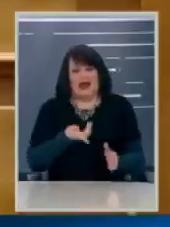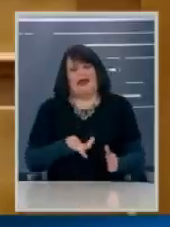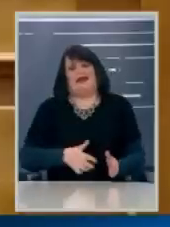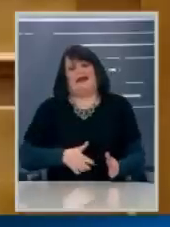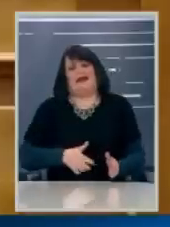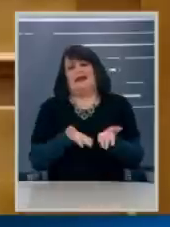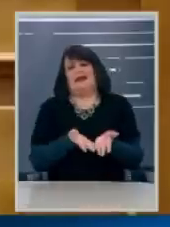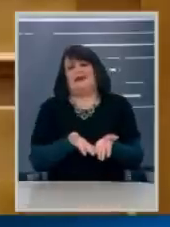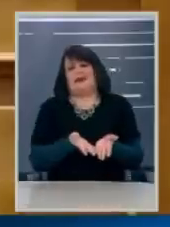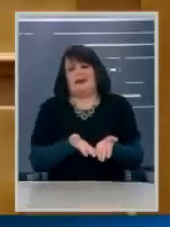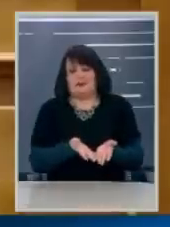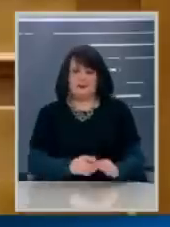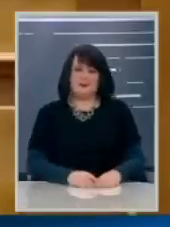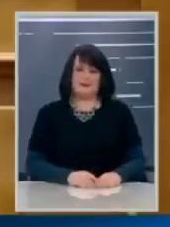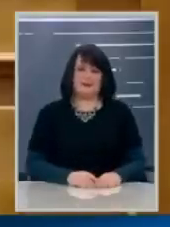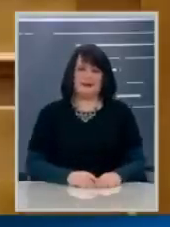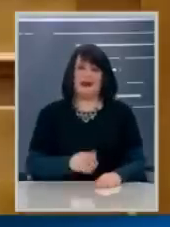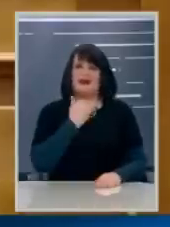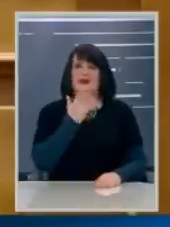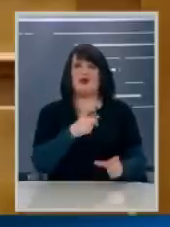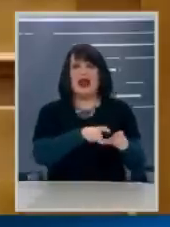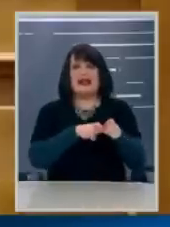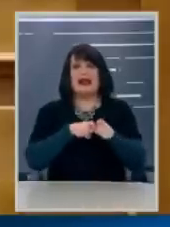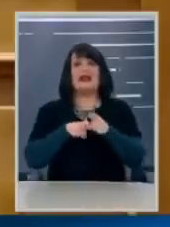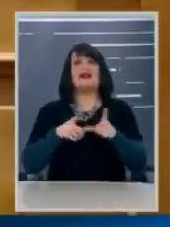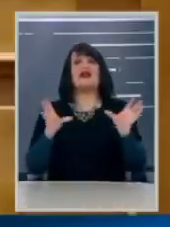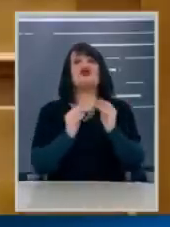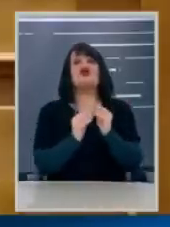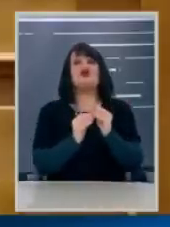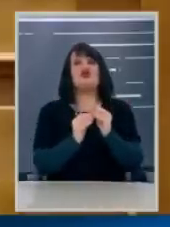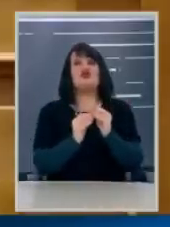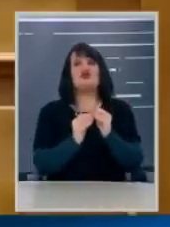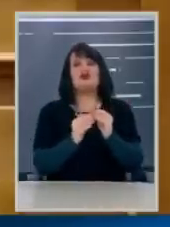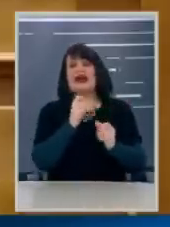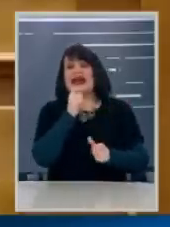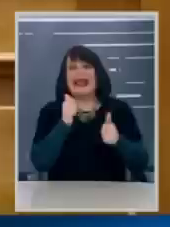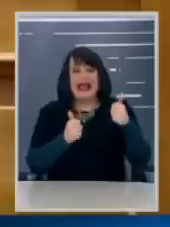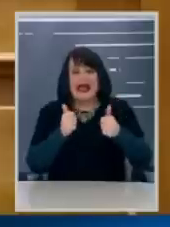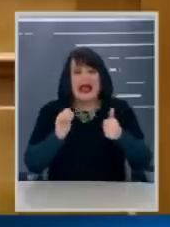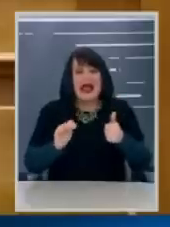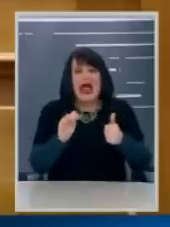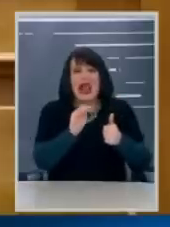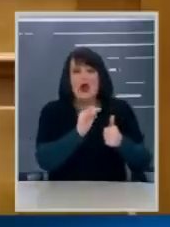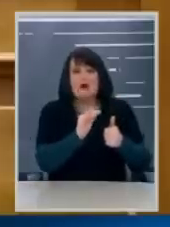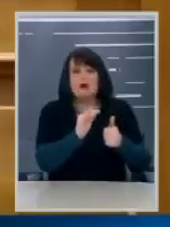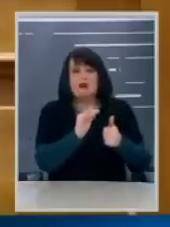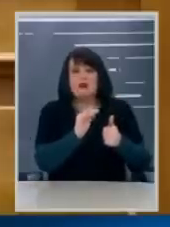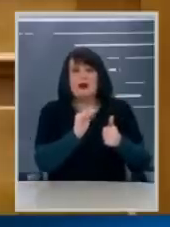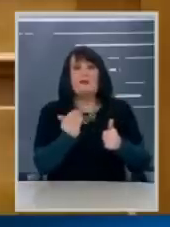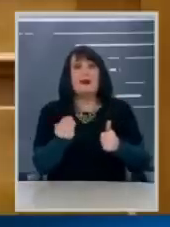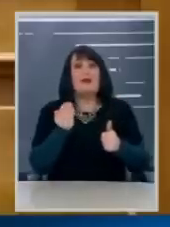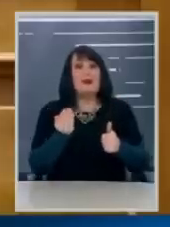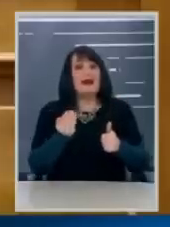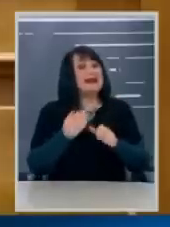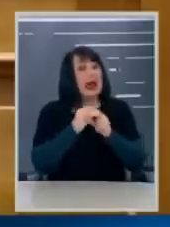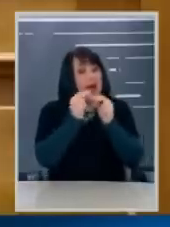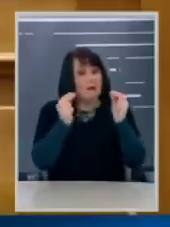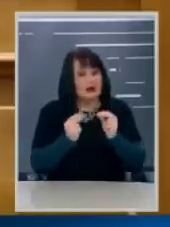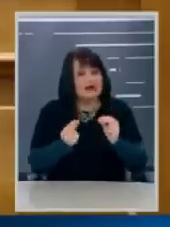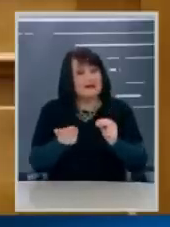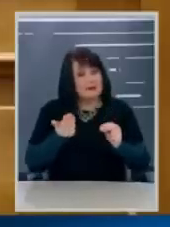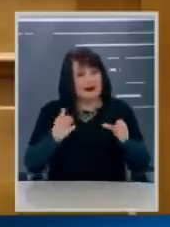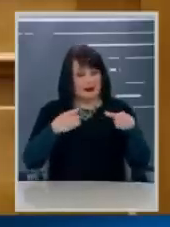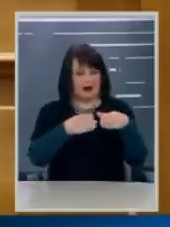μπορεί λοιπόν καθένας να βγάζει ό,τι θέλει. Πρέπει να, πριν δημοσιοποιούνται τα αποτέλεσμα μιας μέτρησης, να υπάρχει μια αρχή,